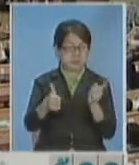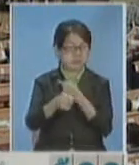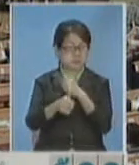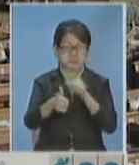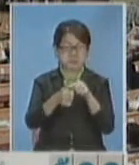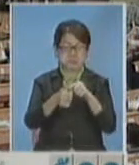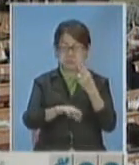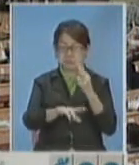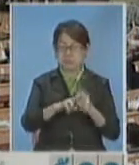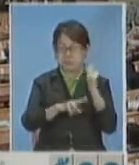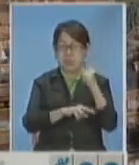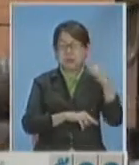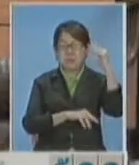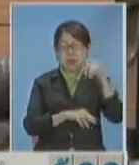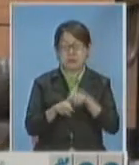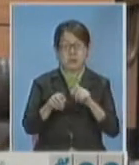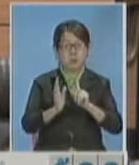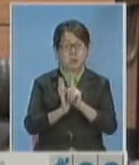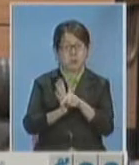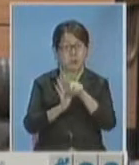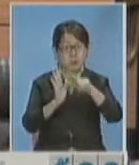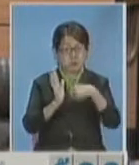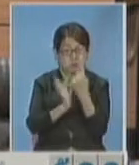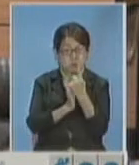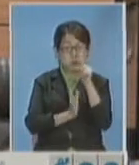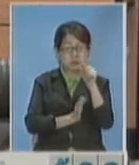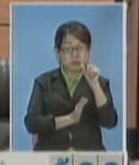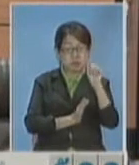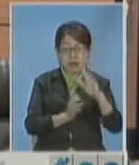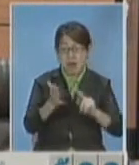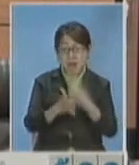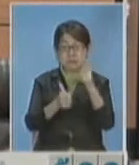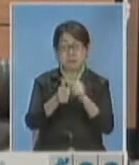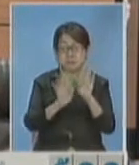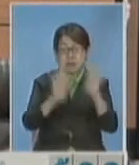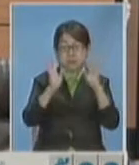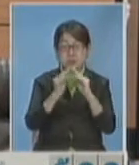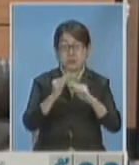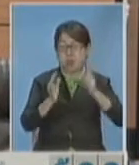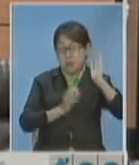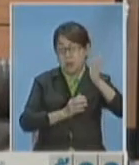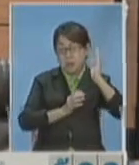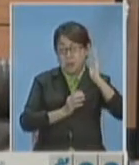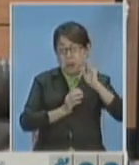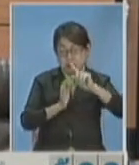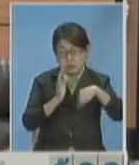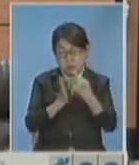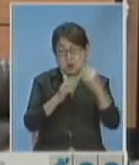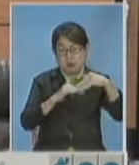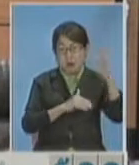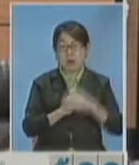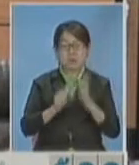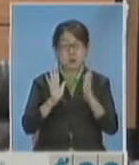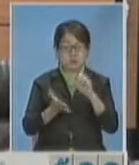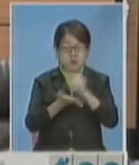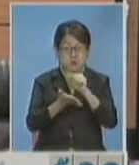ช้เวลา1ชั่วโมง25นาทีเป็นคนแรกนะครับคนแปรยติ163